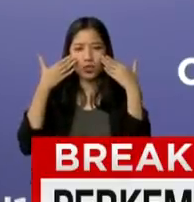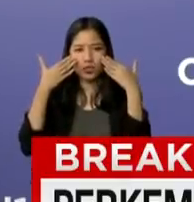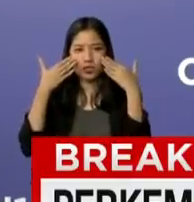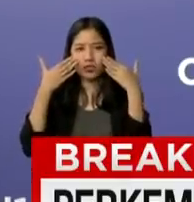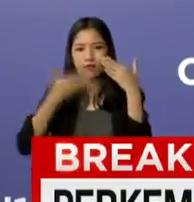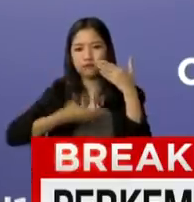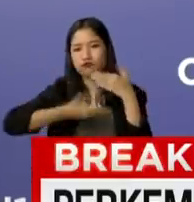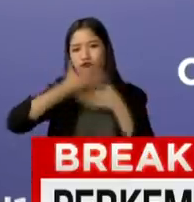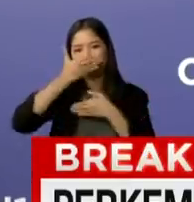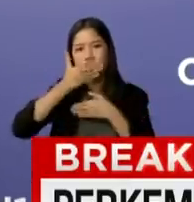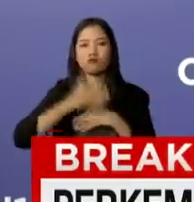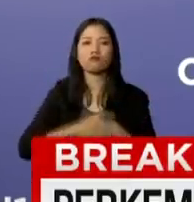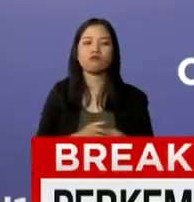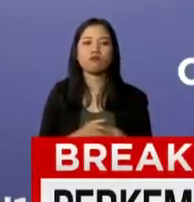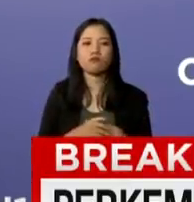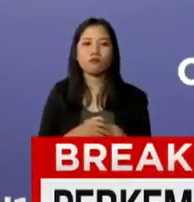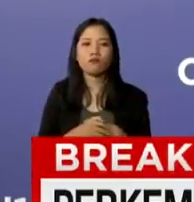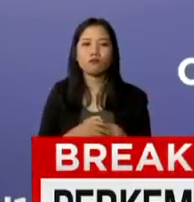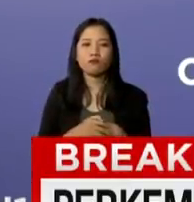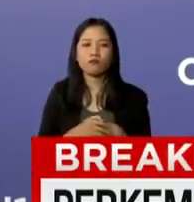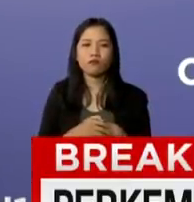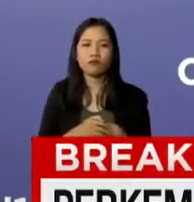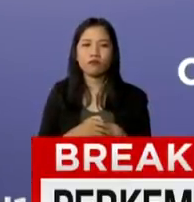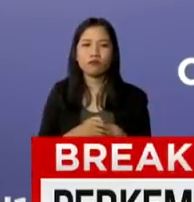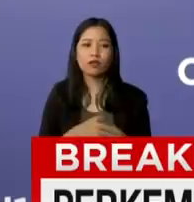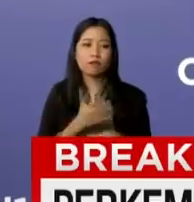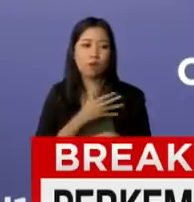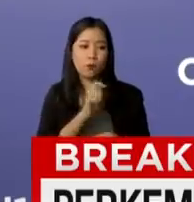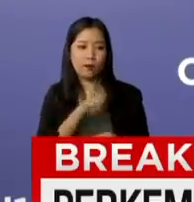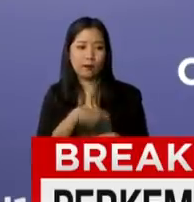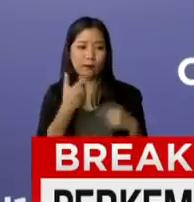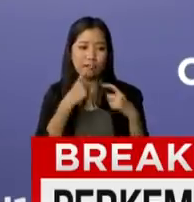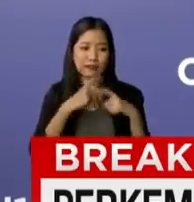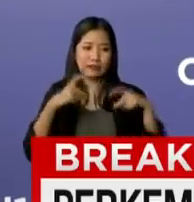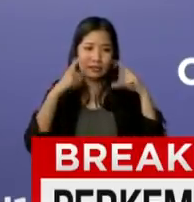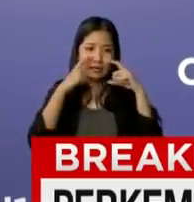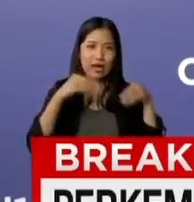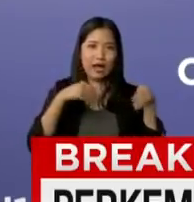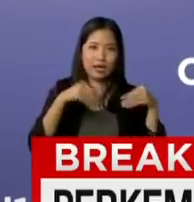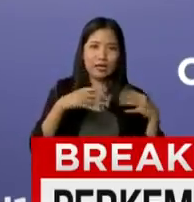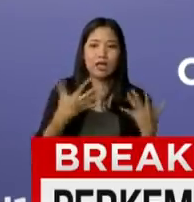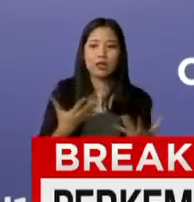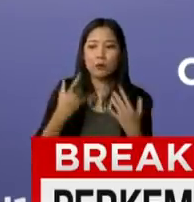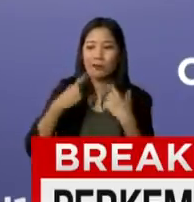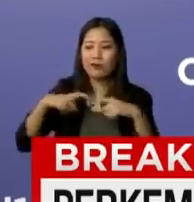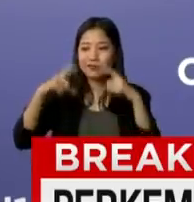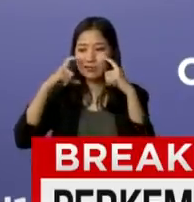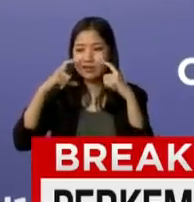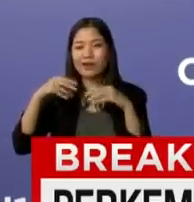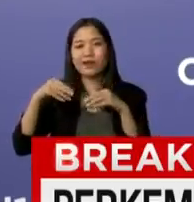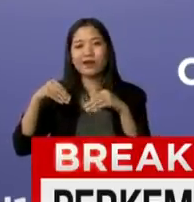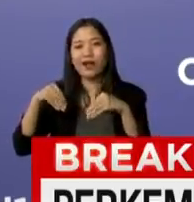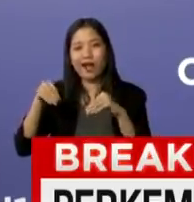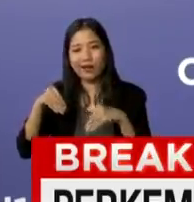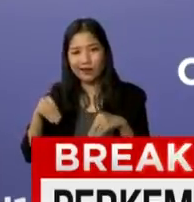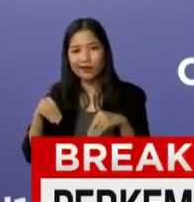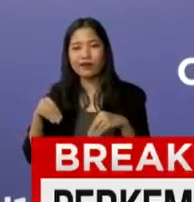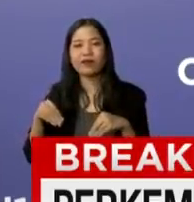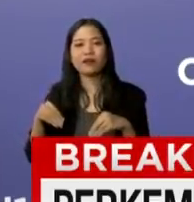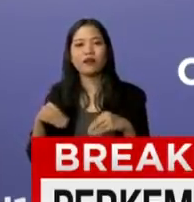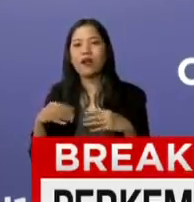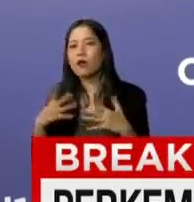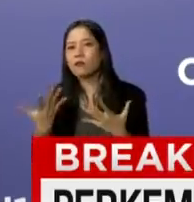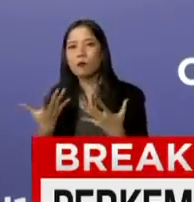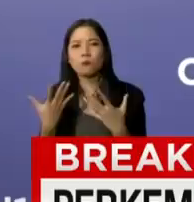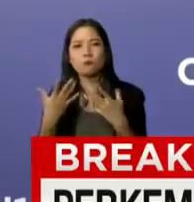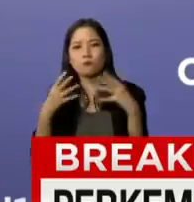baik Hai apakah akan menggunakan masker kain atau menggunakan Master kertas Master masker